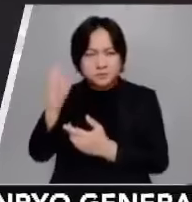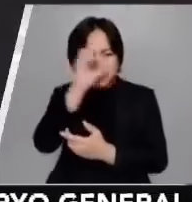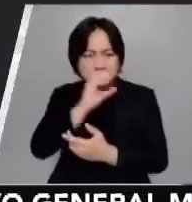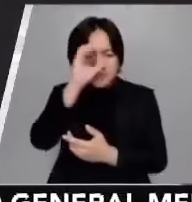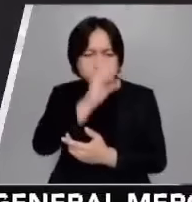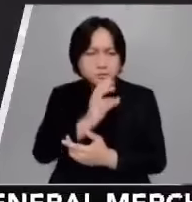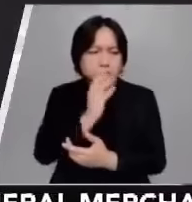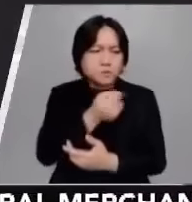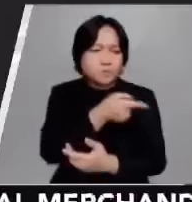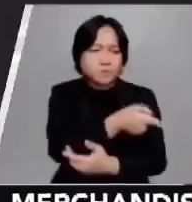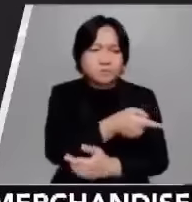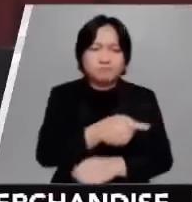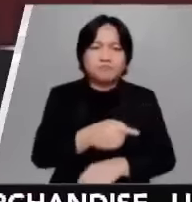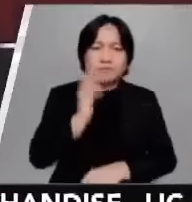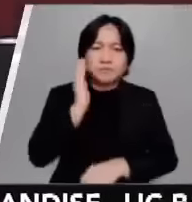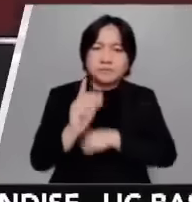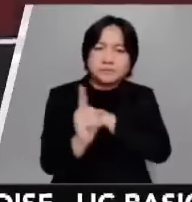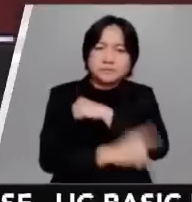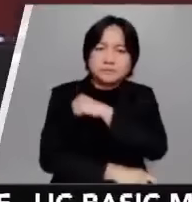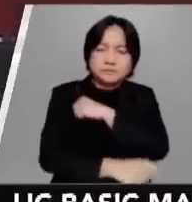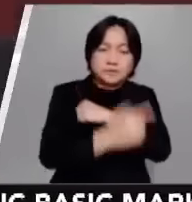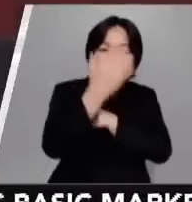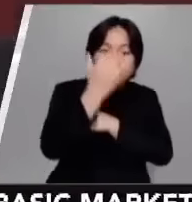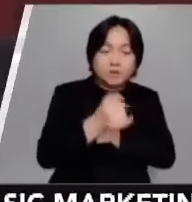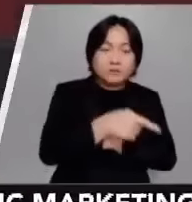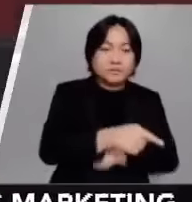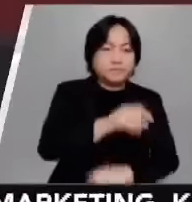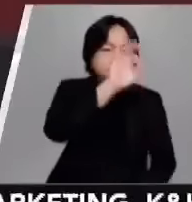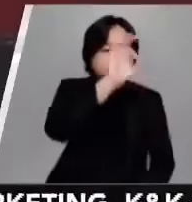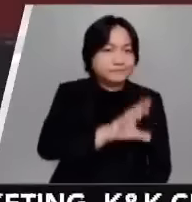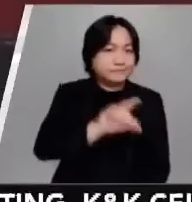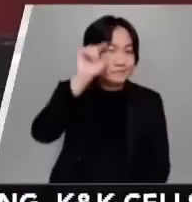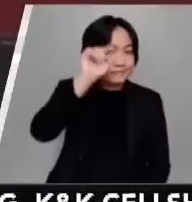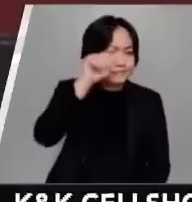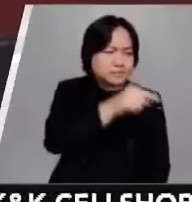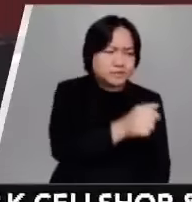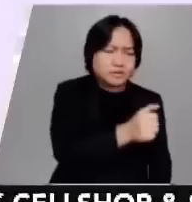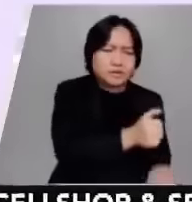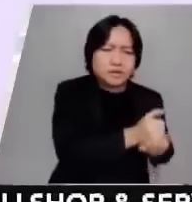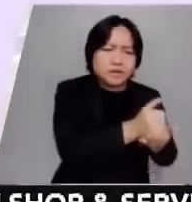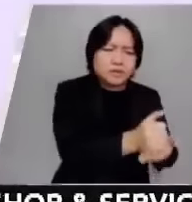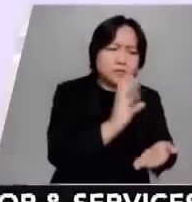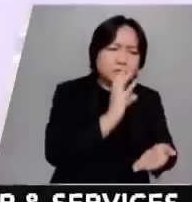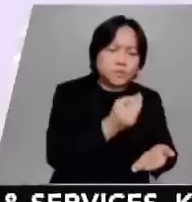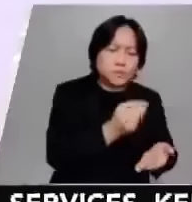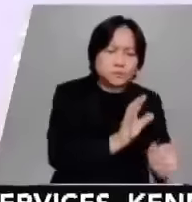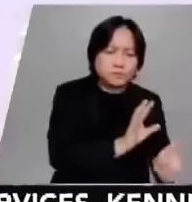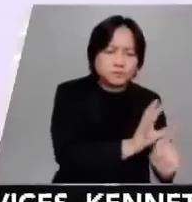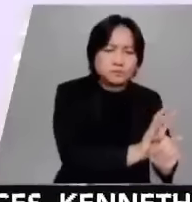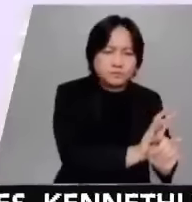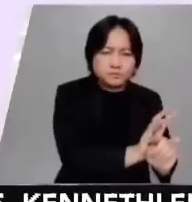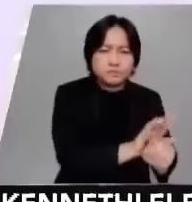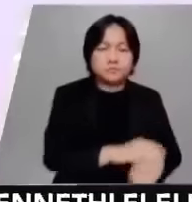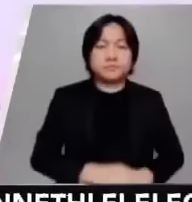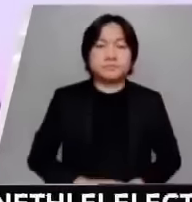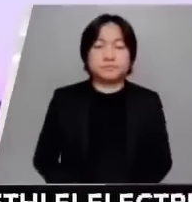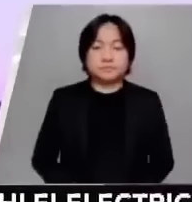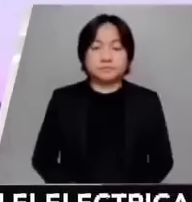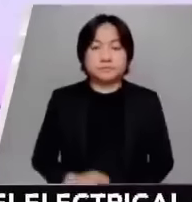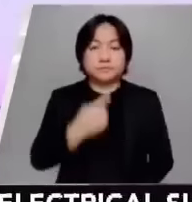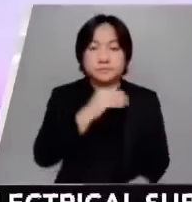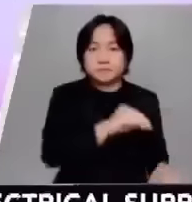Kiboy ang kampo naman ni Kiboy hihilingin sa korte na Ilipat si Kiboy sa kustodya ng armed forces of the Philippines